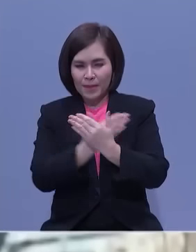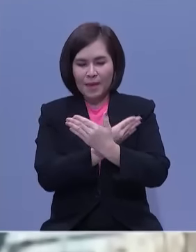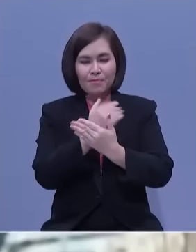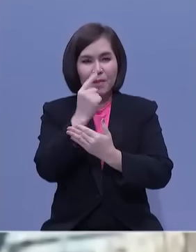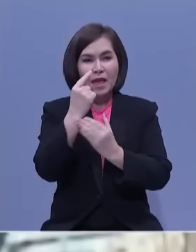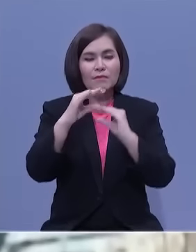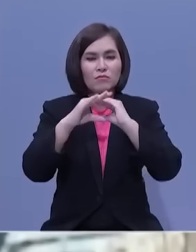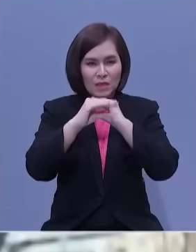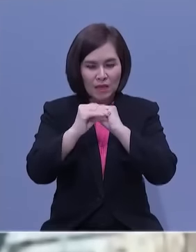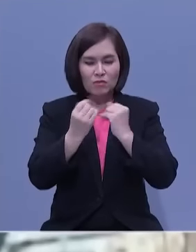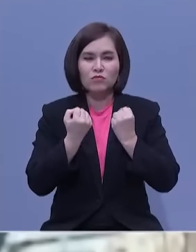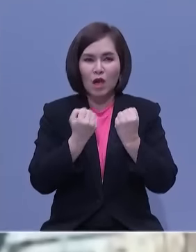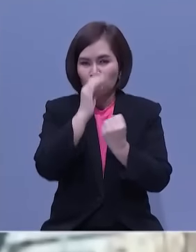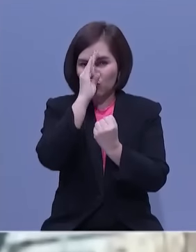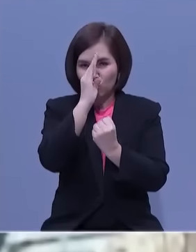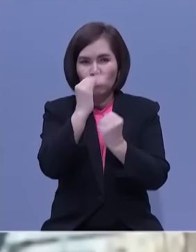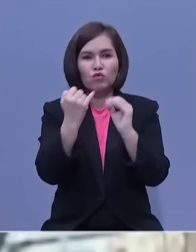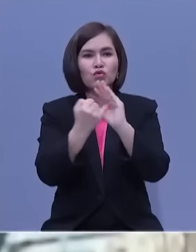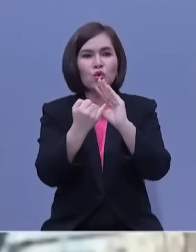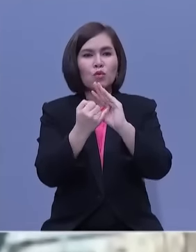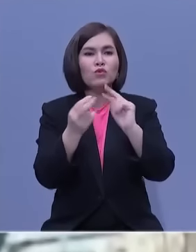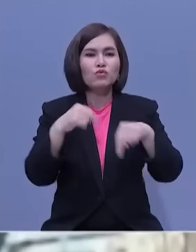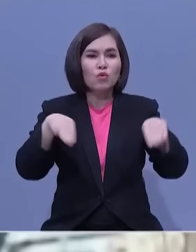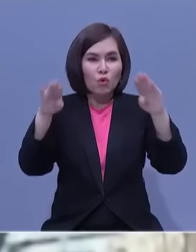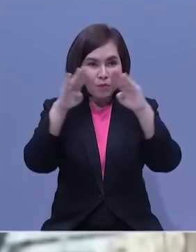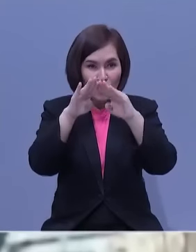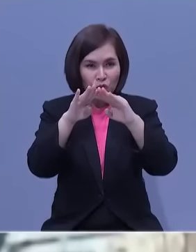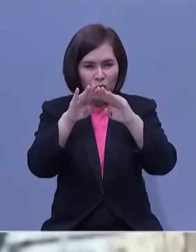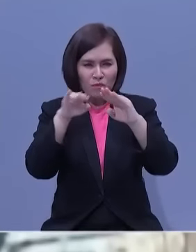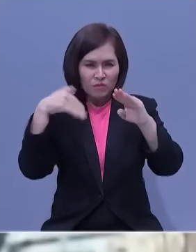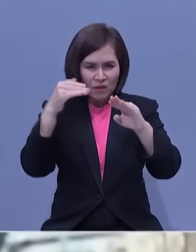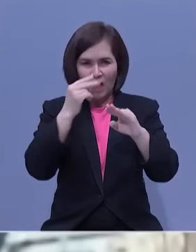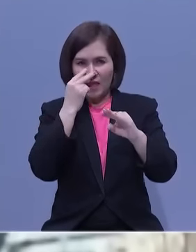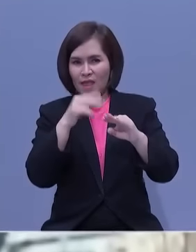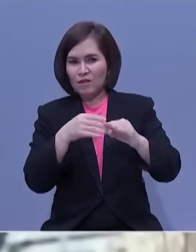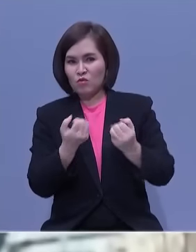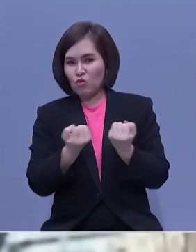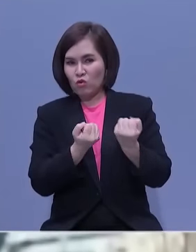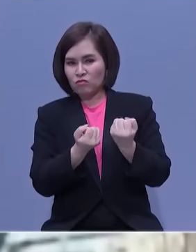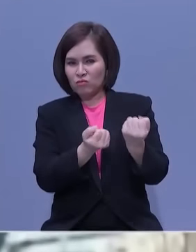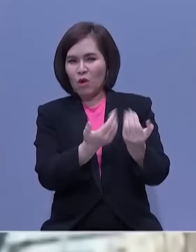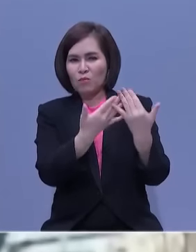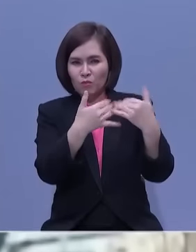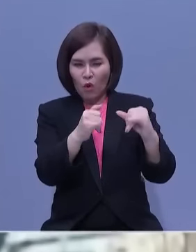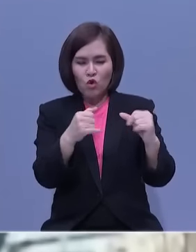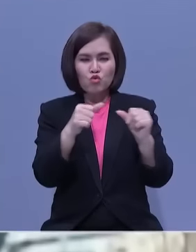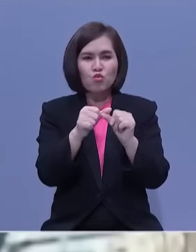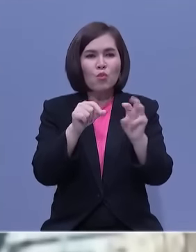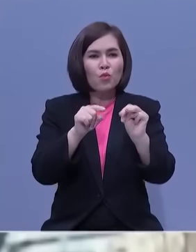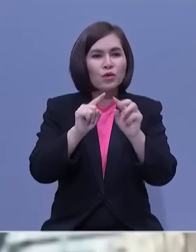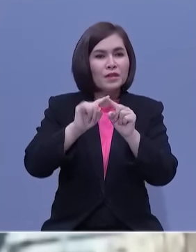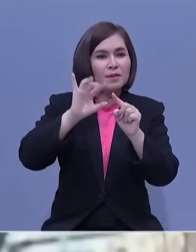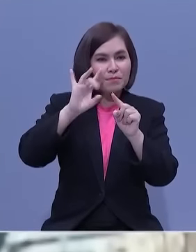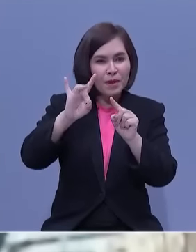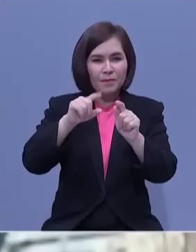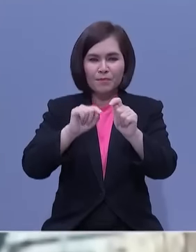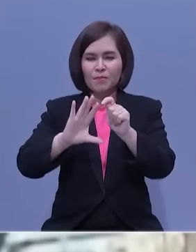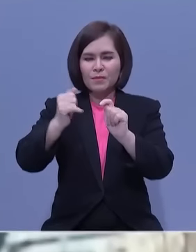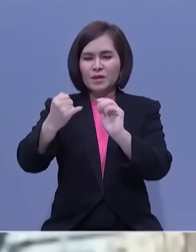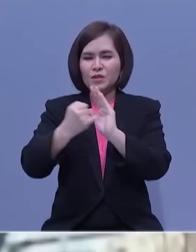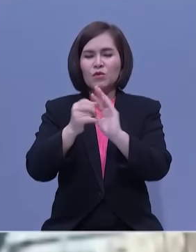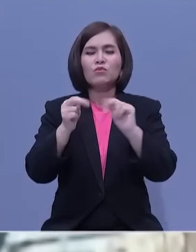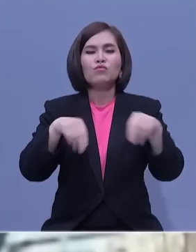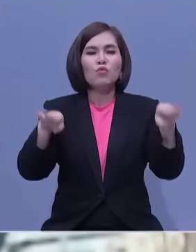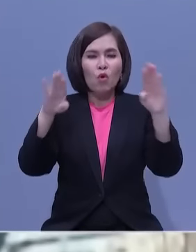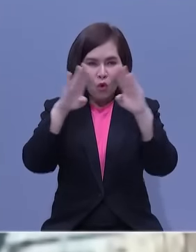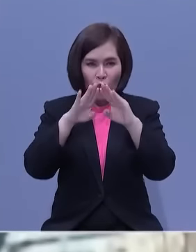ค่ะแล้วไปเจอว่ารถคันนี้ถูกจอดทิ้งไว้ที่หน้าบ้านหลังหนึ่งในพื้นที่หมู่ 8ตำบลหนองงูเหลือมที่อำเภอเมืองนครปฐม